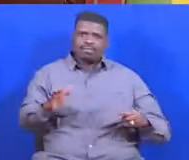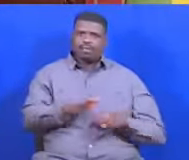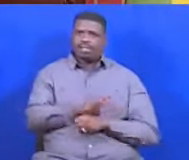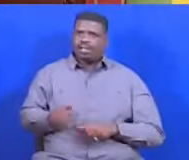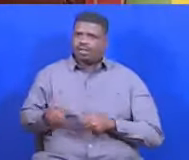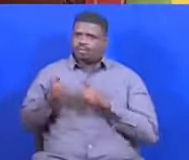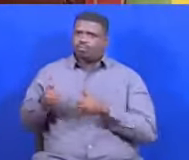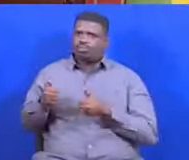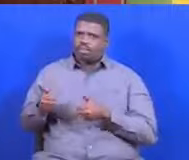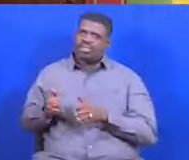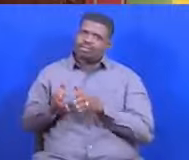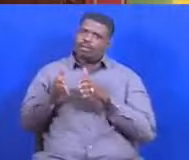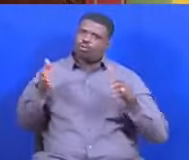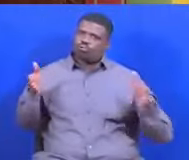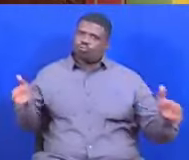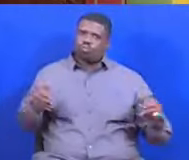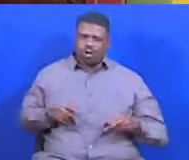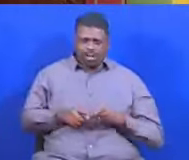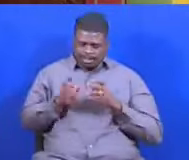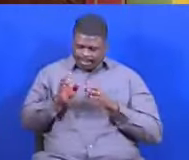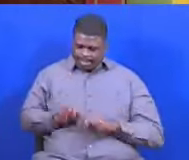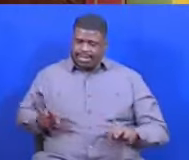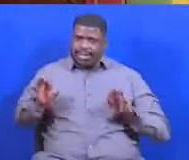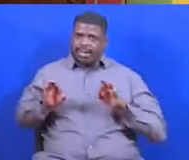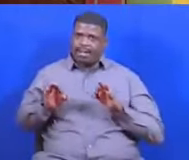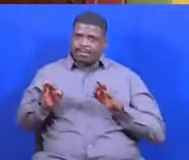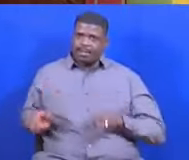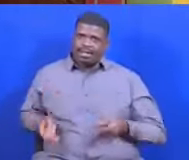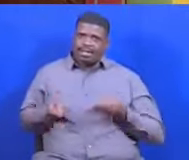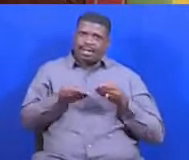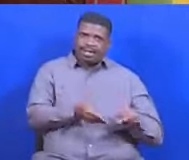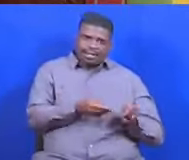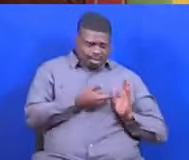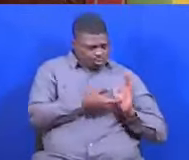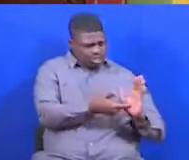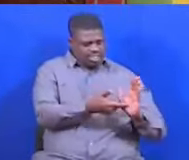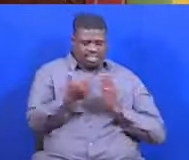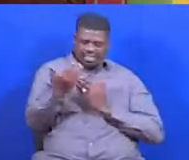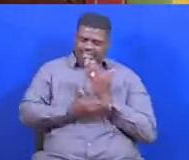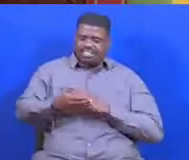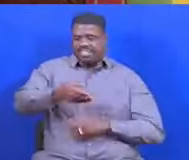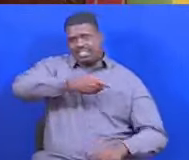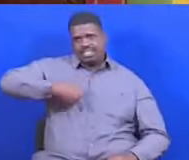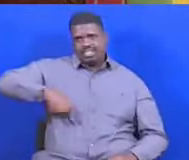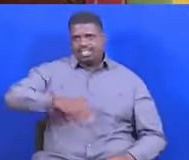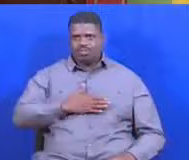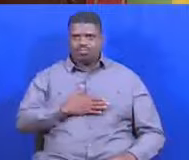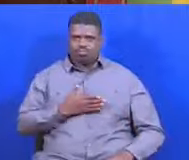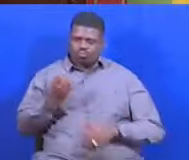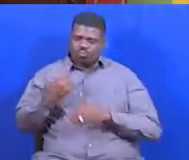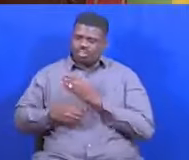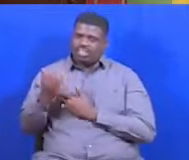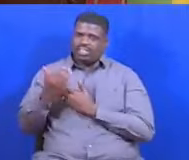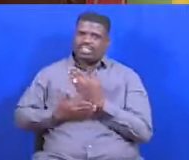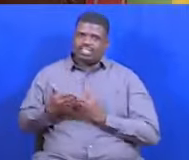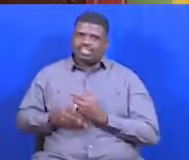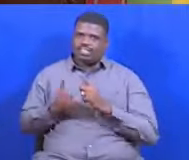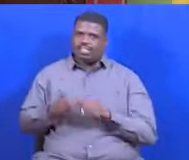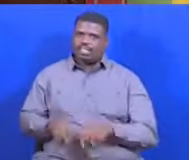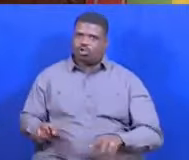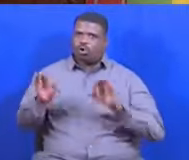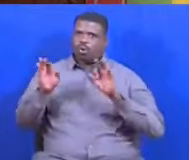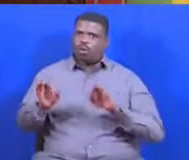matumaini makubwa, inaleta neema na inaonesha kabisa kwamba nchi yetu tunakwenda kwenye nchi iliyo